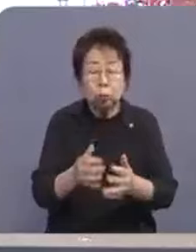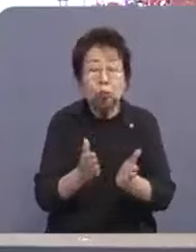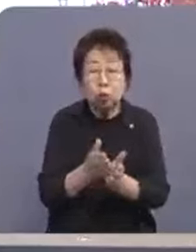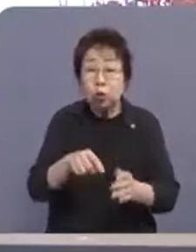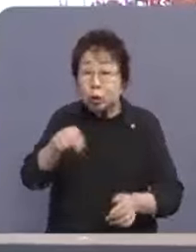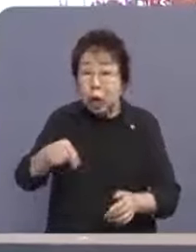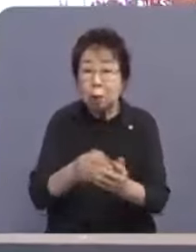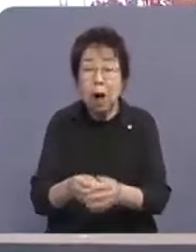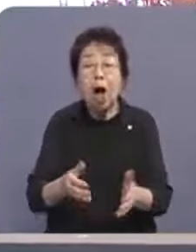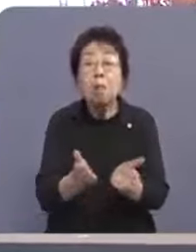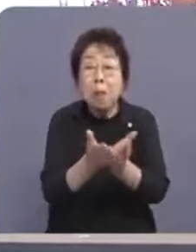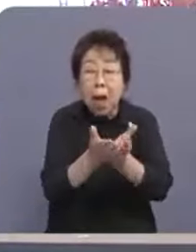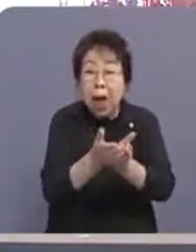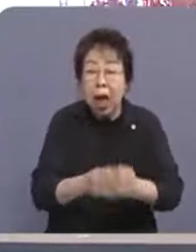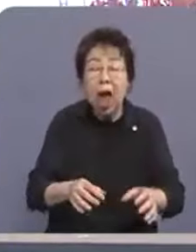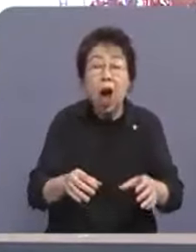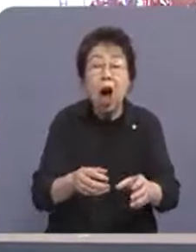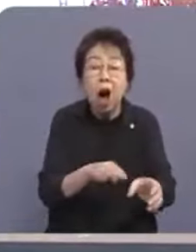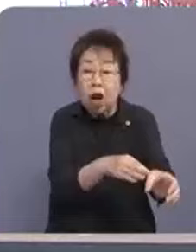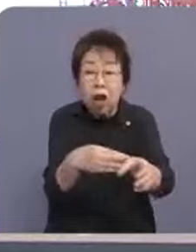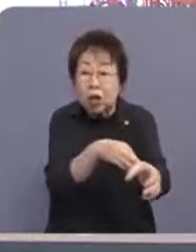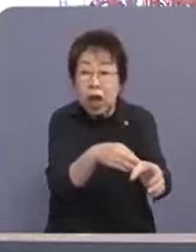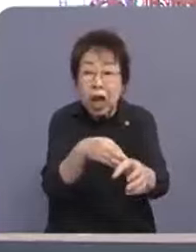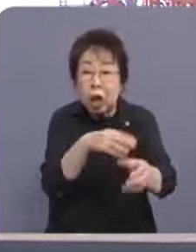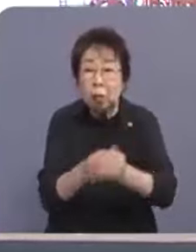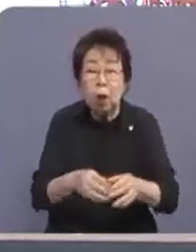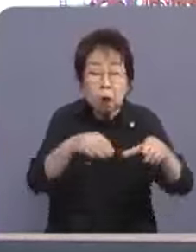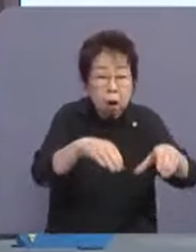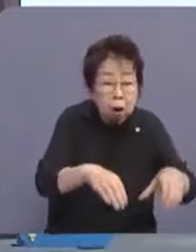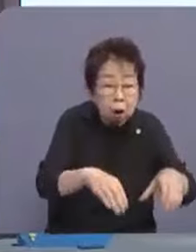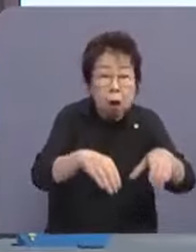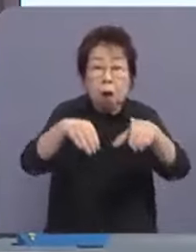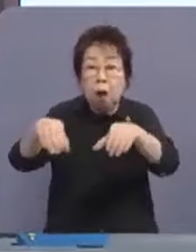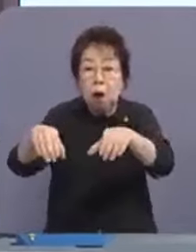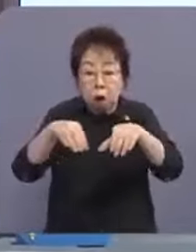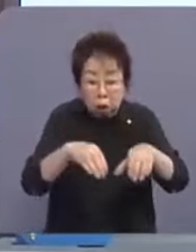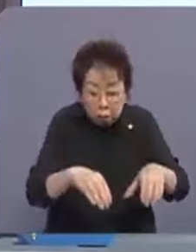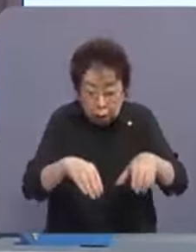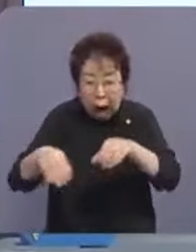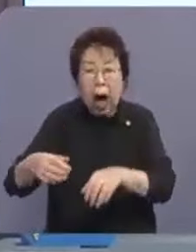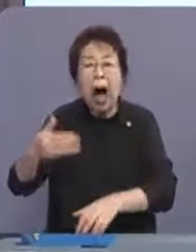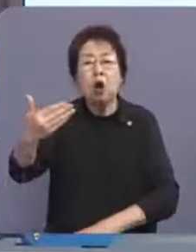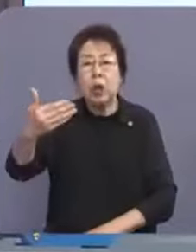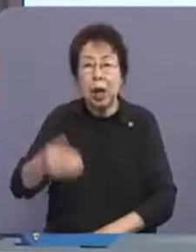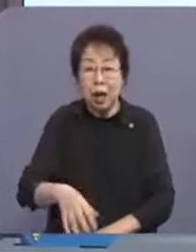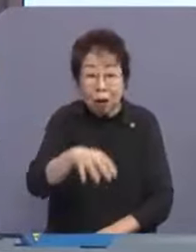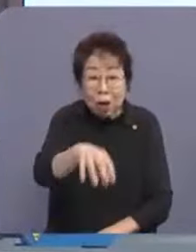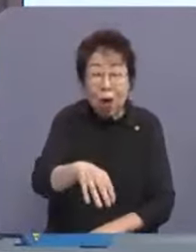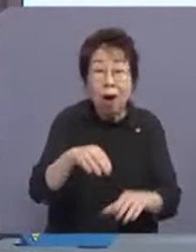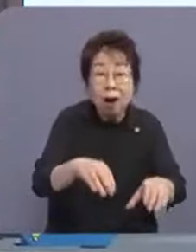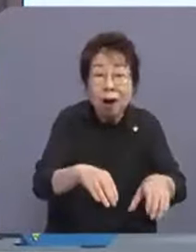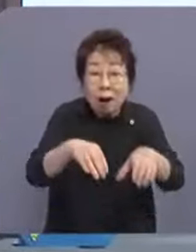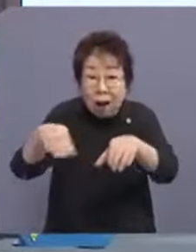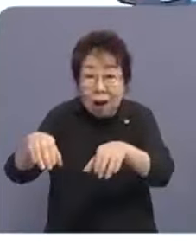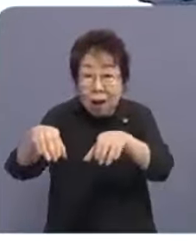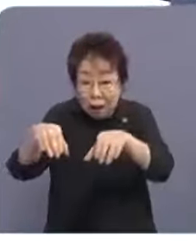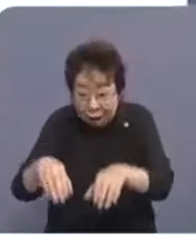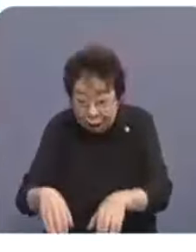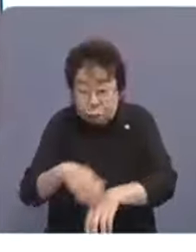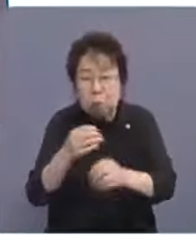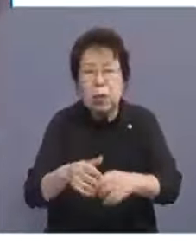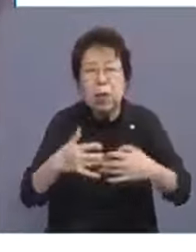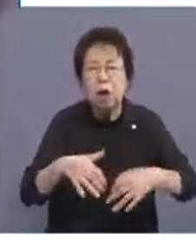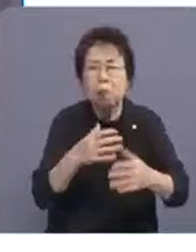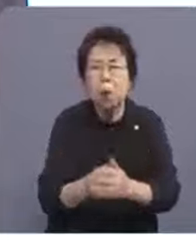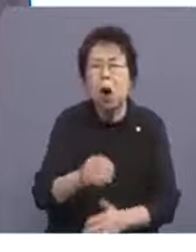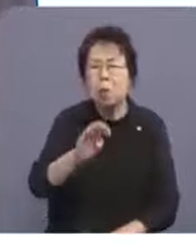암벽에 있는 선박에서 컨테이너를 옮기는 컨테이너 크레인 9기와 장치장에 있는 컨테이너를 하역하는 트랜스퍼